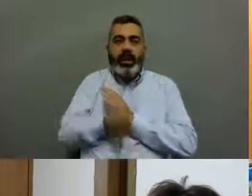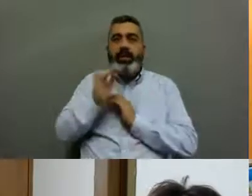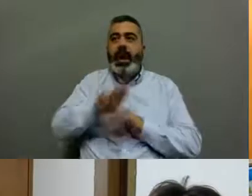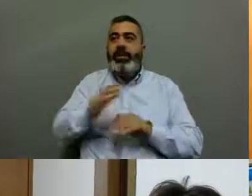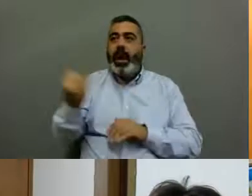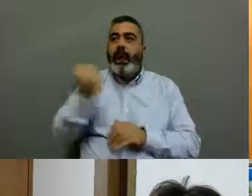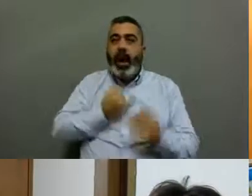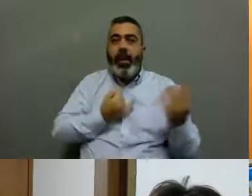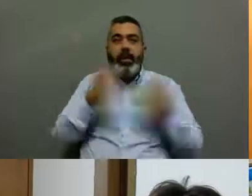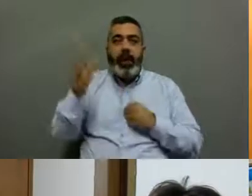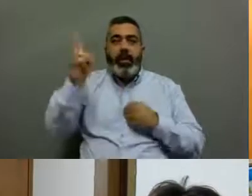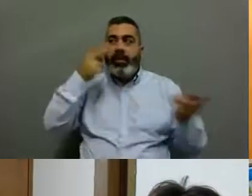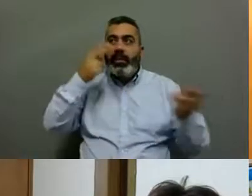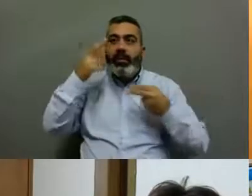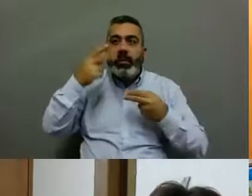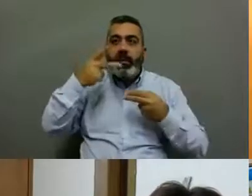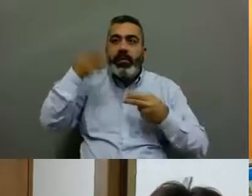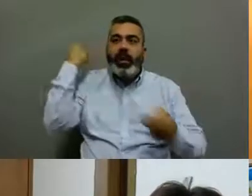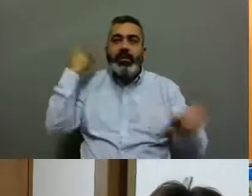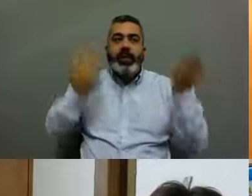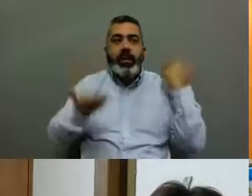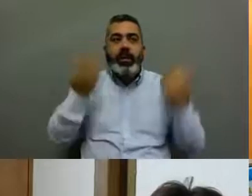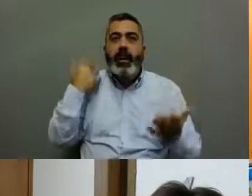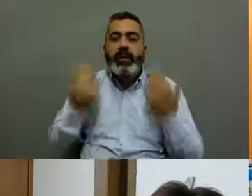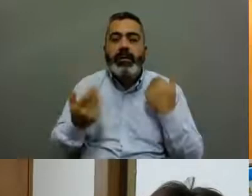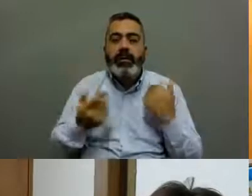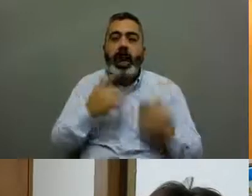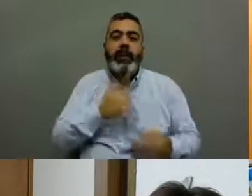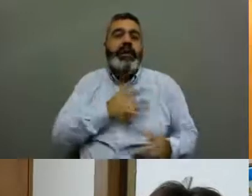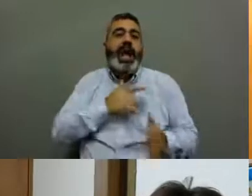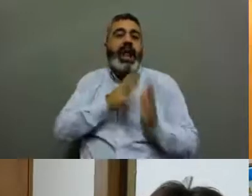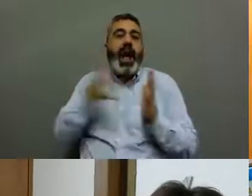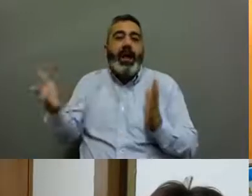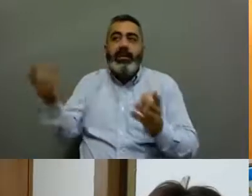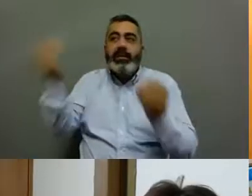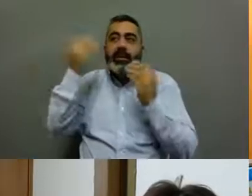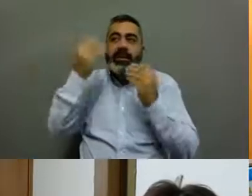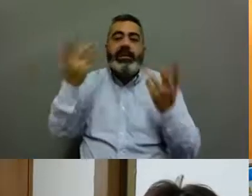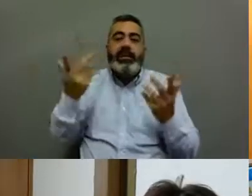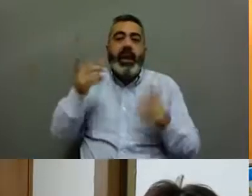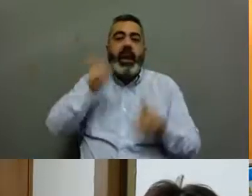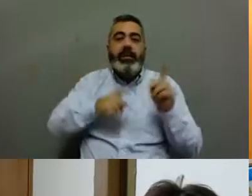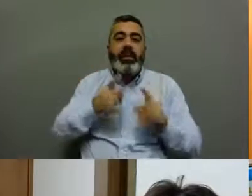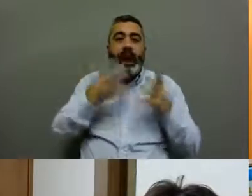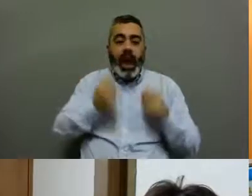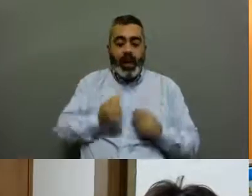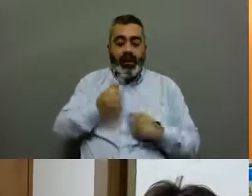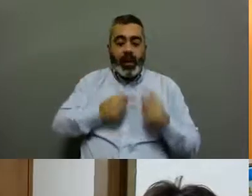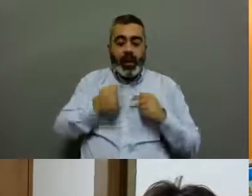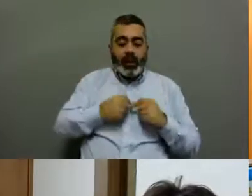χάνουμε. Αυτό μας διδάσκει τουλάχιστον η ταυτότητα και η ψυχανάλυση με τον ένα με τον άλλο τρόπο.